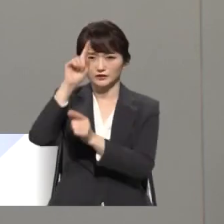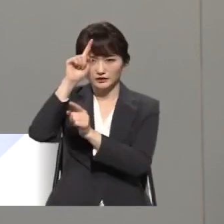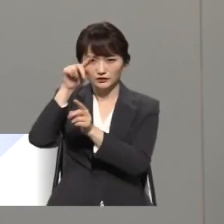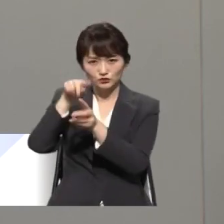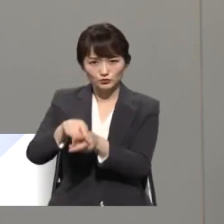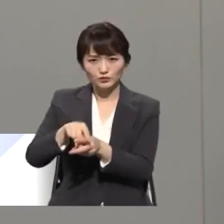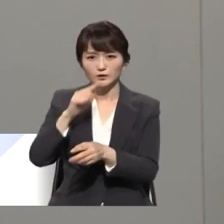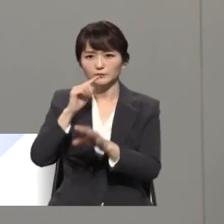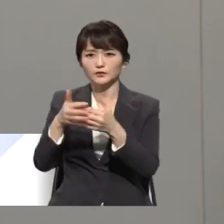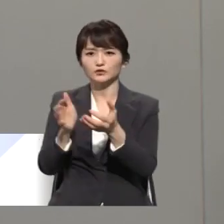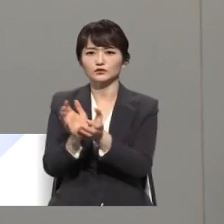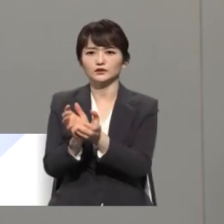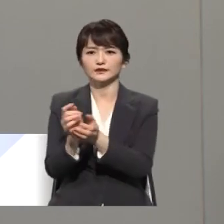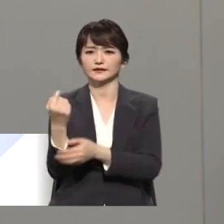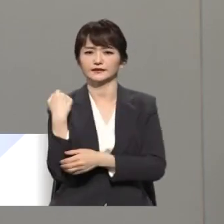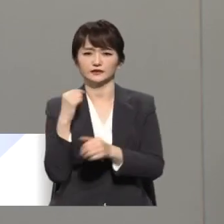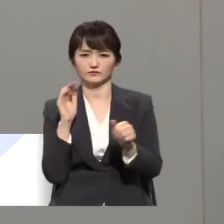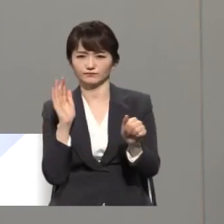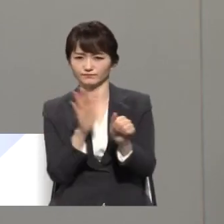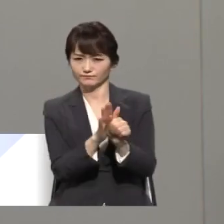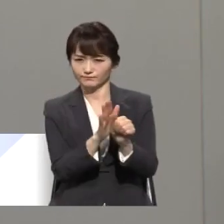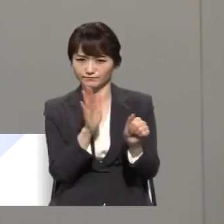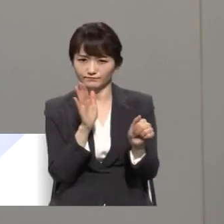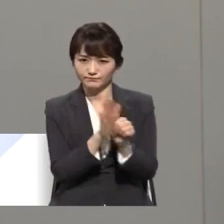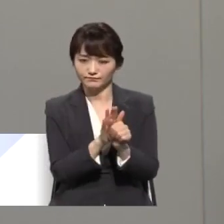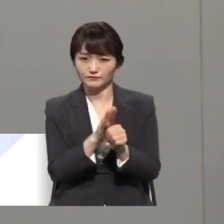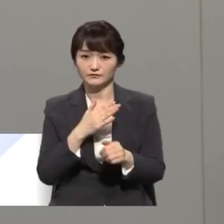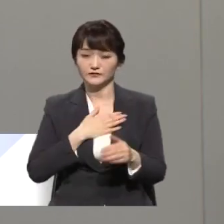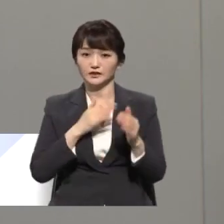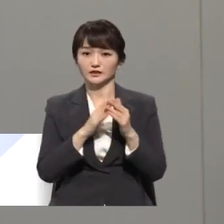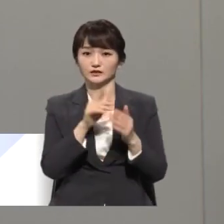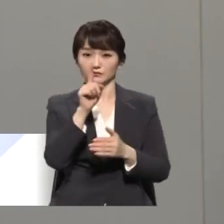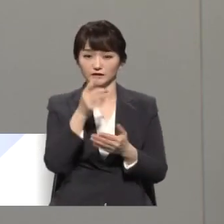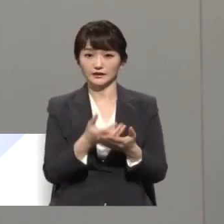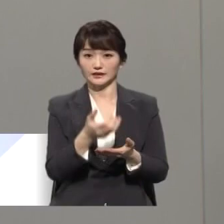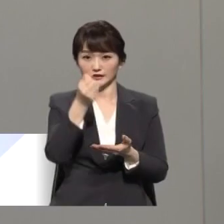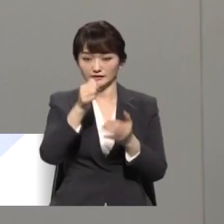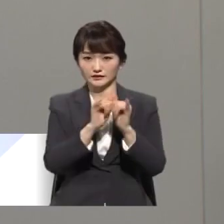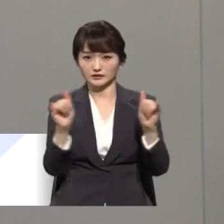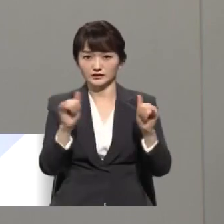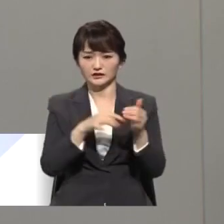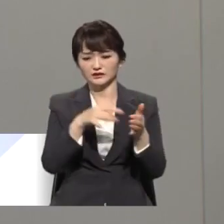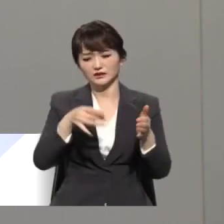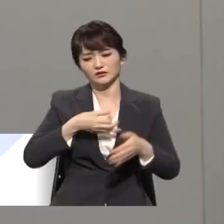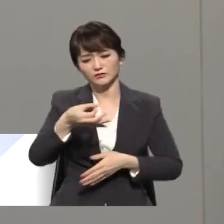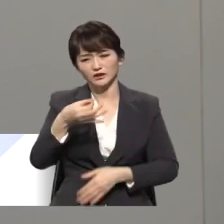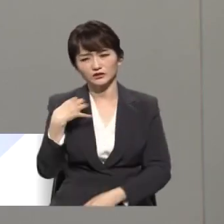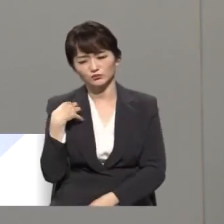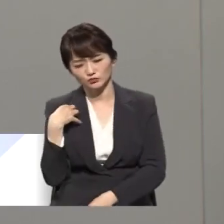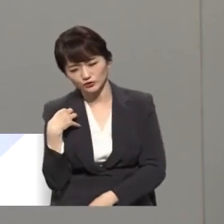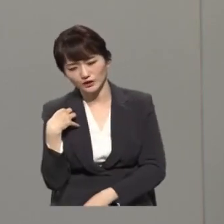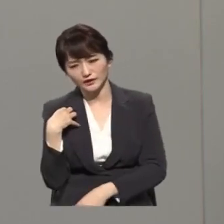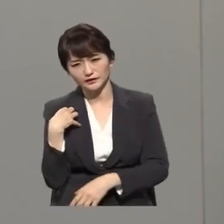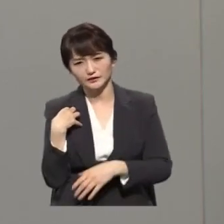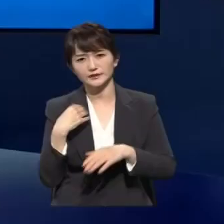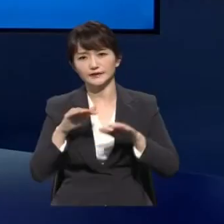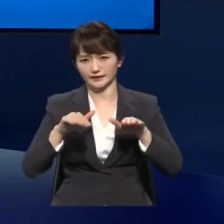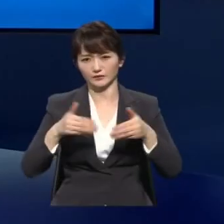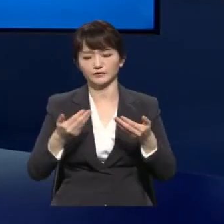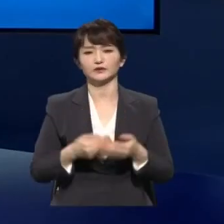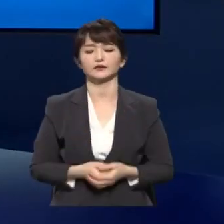민주당이 든든하게 뒷받침 하겠습니까 내 집 안채 가신 분들의 종부세 부담도 덜어 드리겠습니다